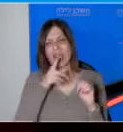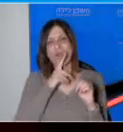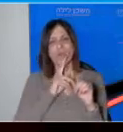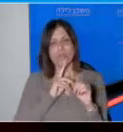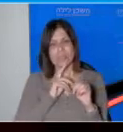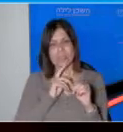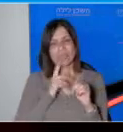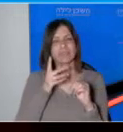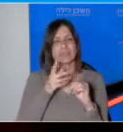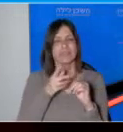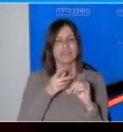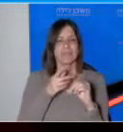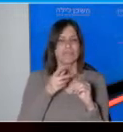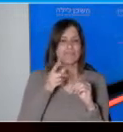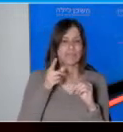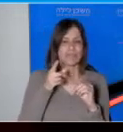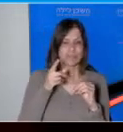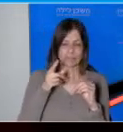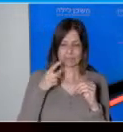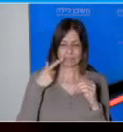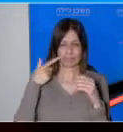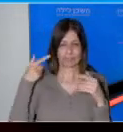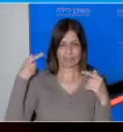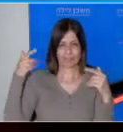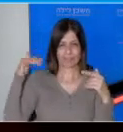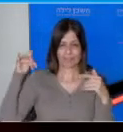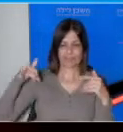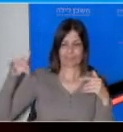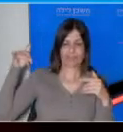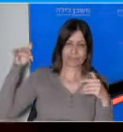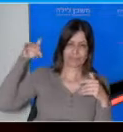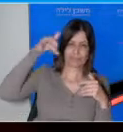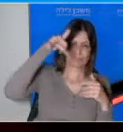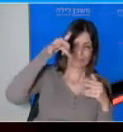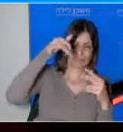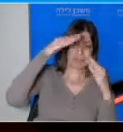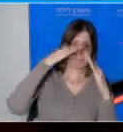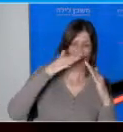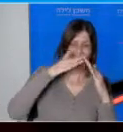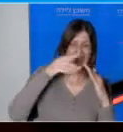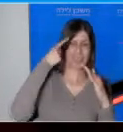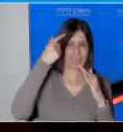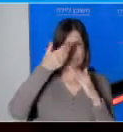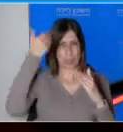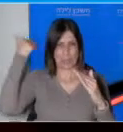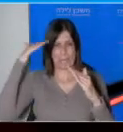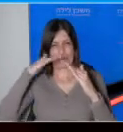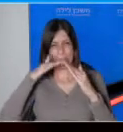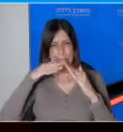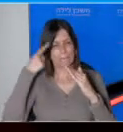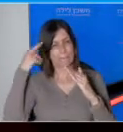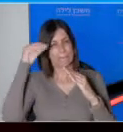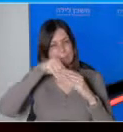אידליב, והתבייתות על בית שבו היה להם ככל הנראה מידע מוקדם על